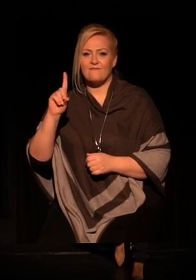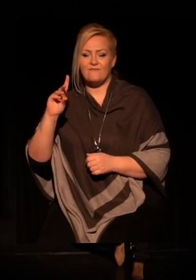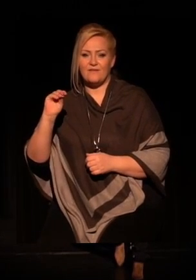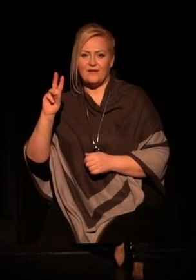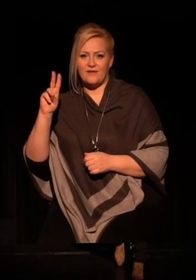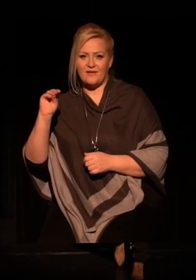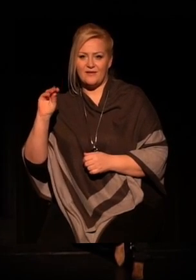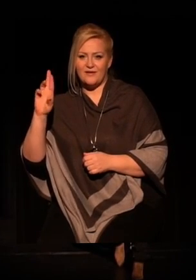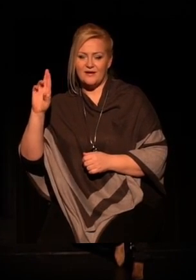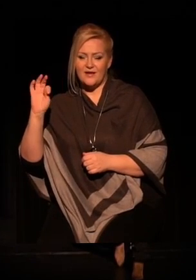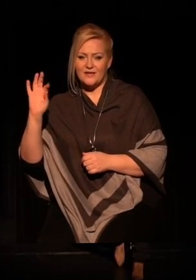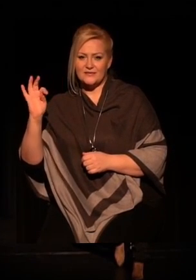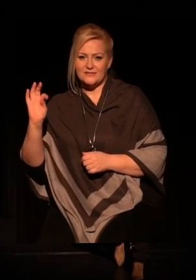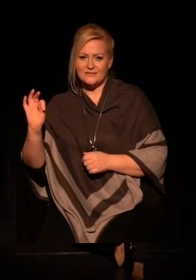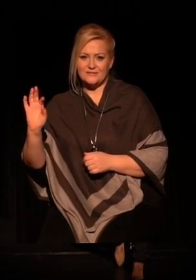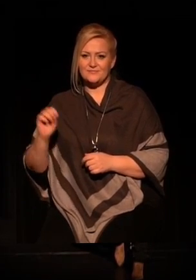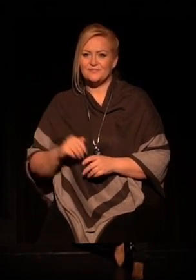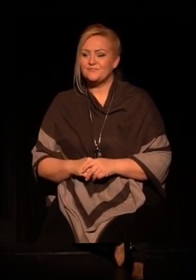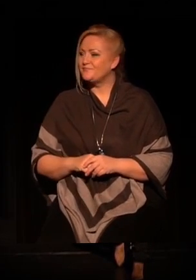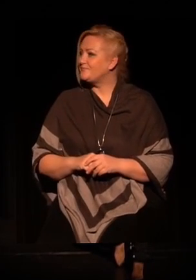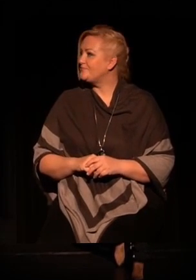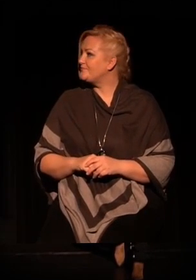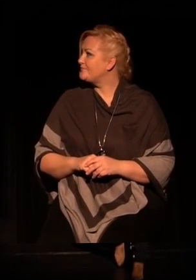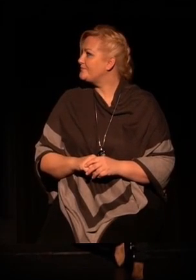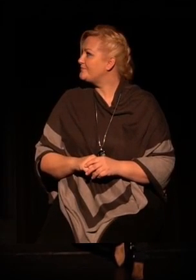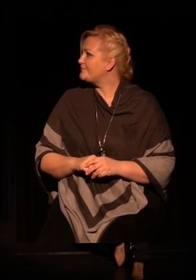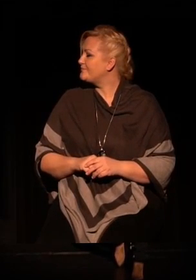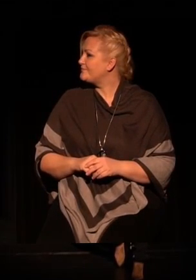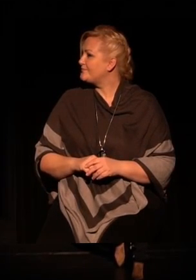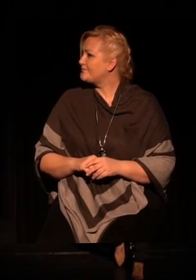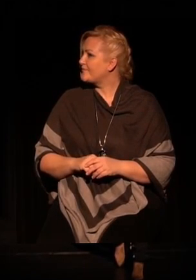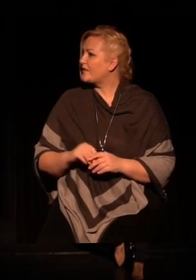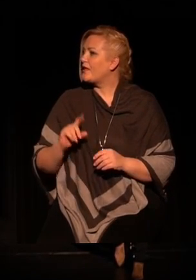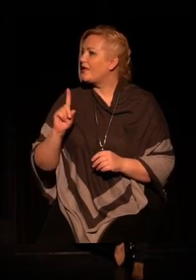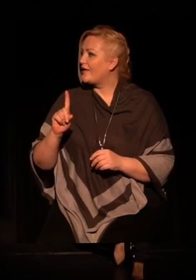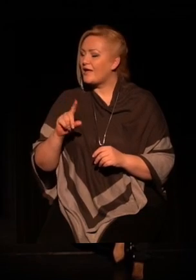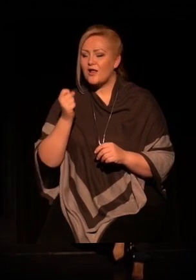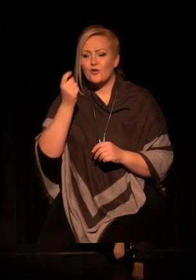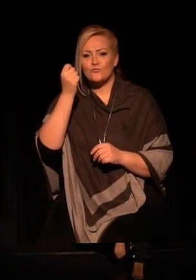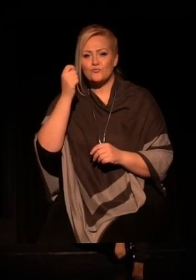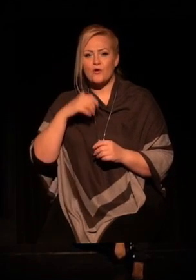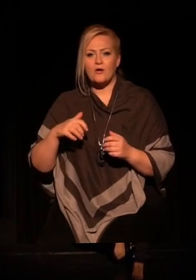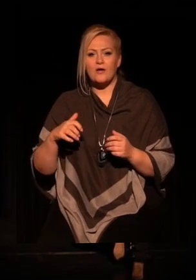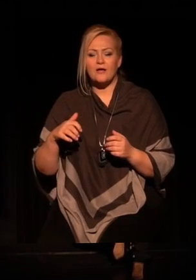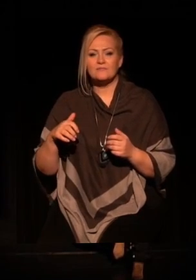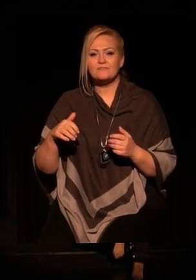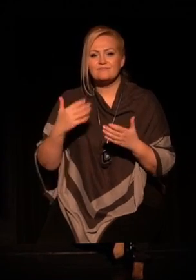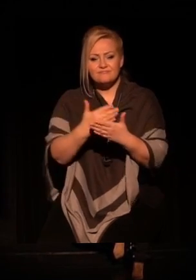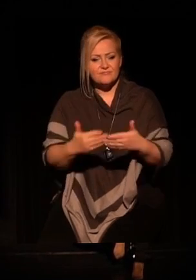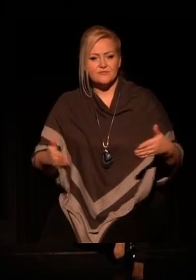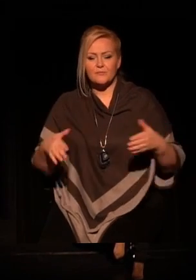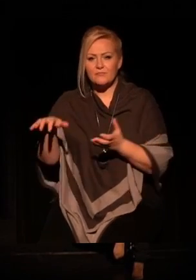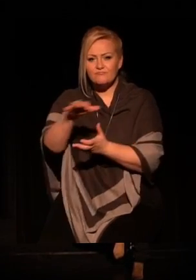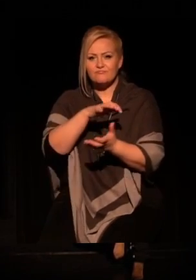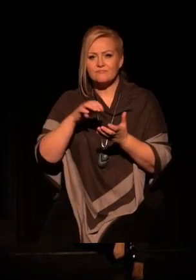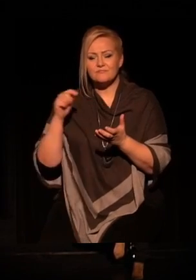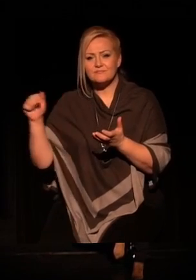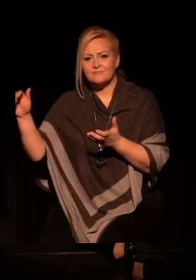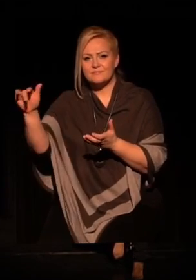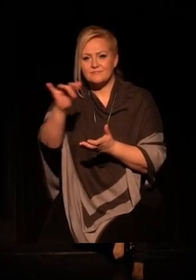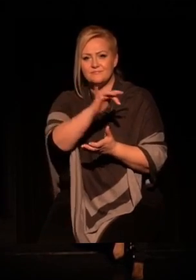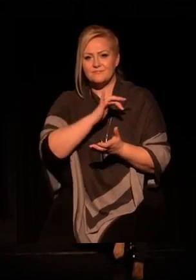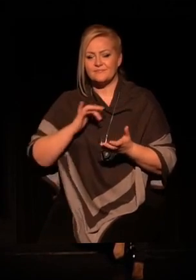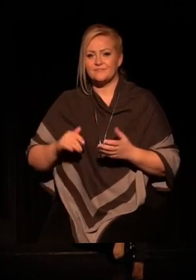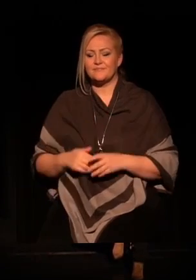tytułowy, ale może tak troszeczkę po całej koronie Ziemi. I przygotowałem specjalnie dla was taką prezentację,